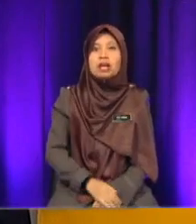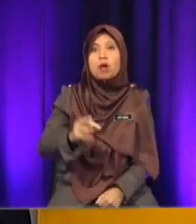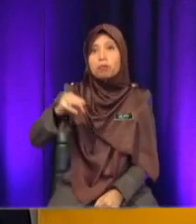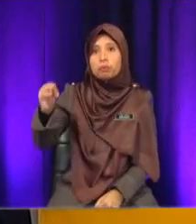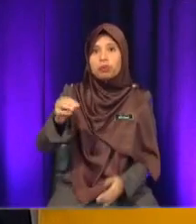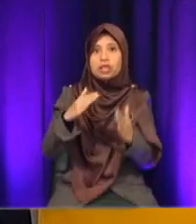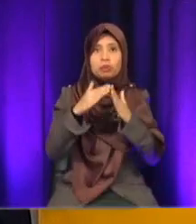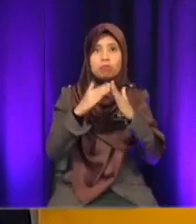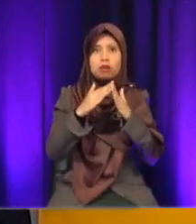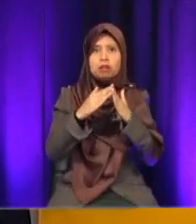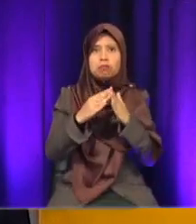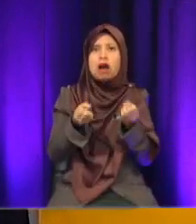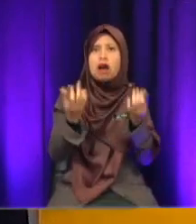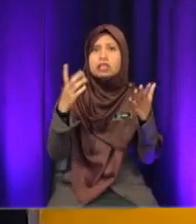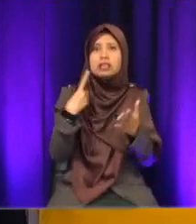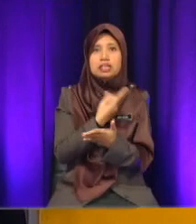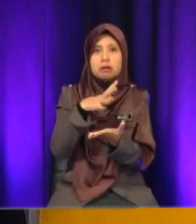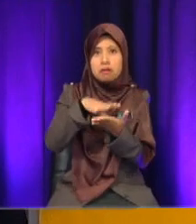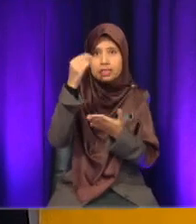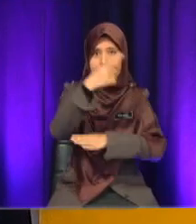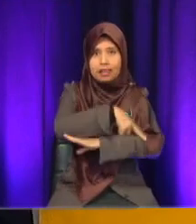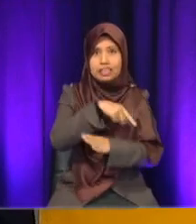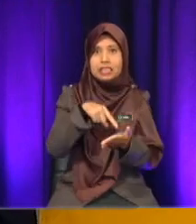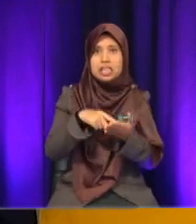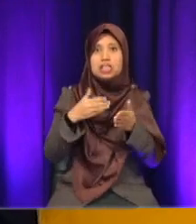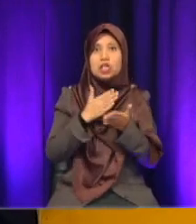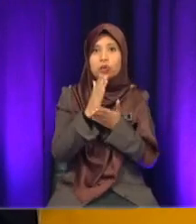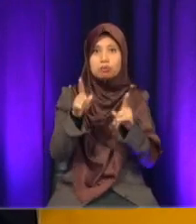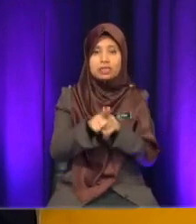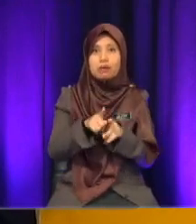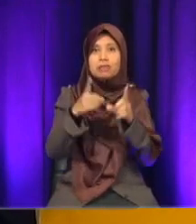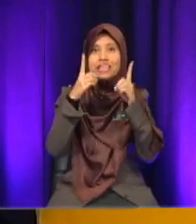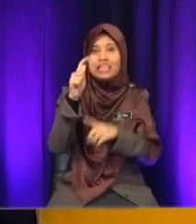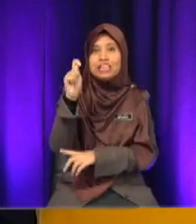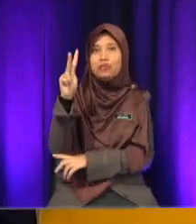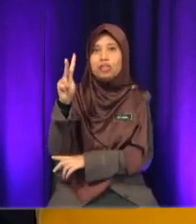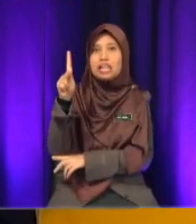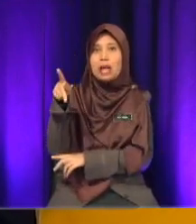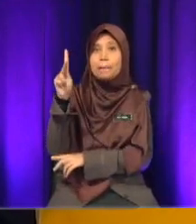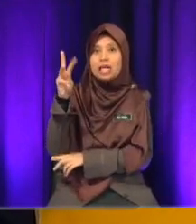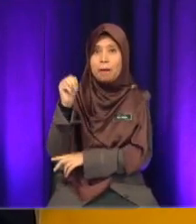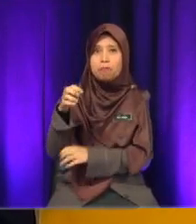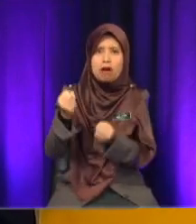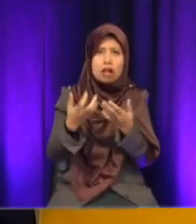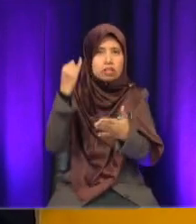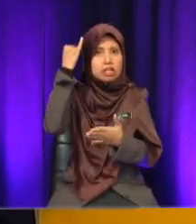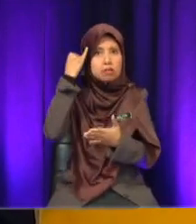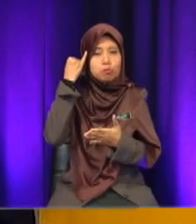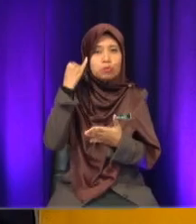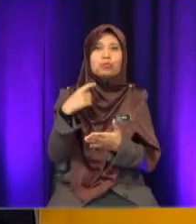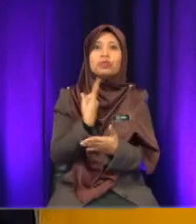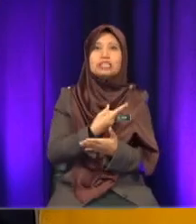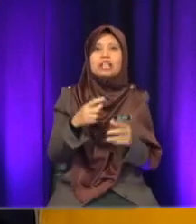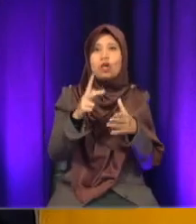saya pasti banyak anda belajar hari ini terus bersama kami didetvm Tom banyak lagi ilmu yang kita nak kongsi namun saya